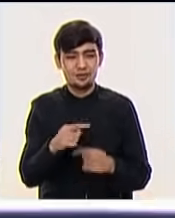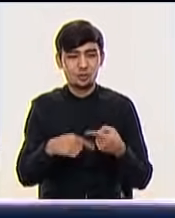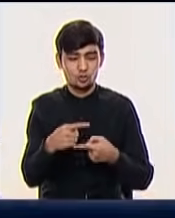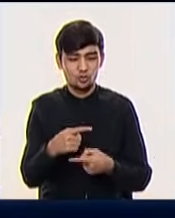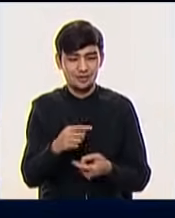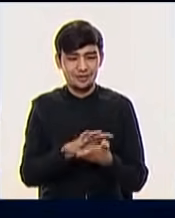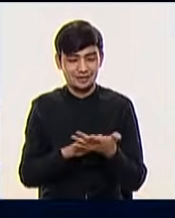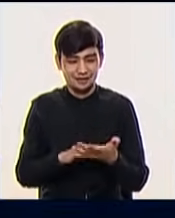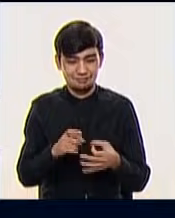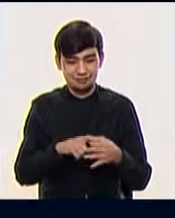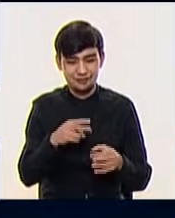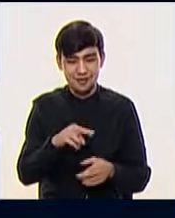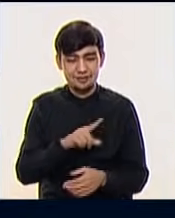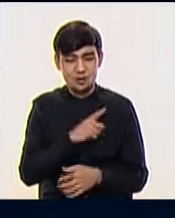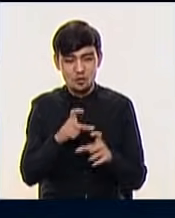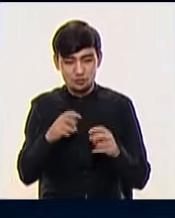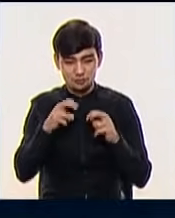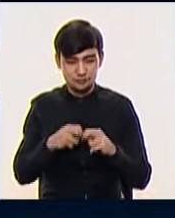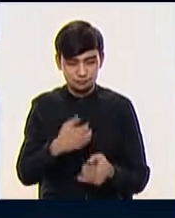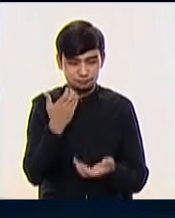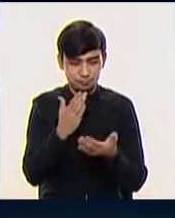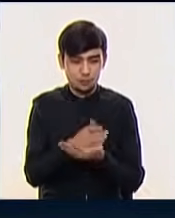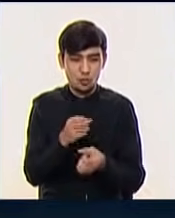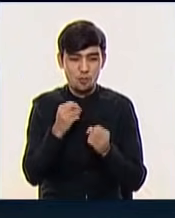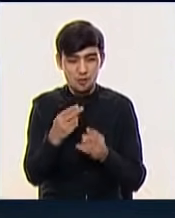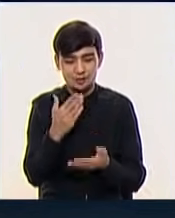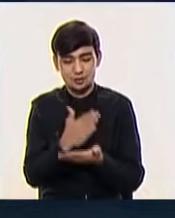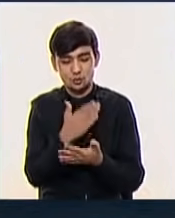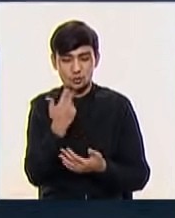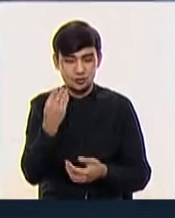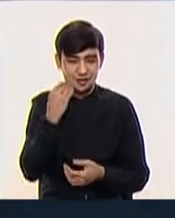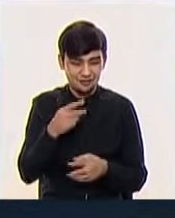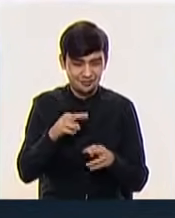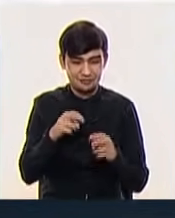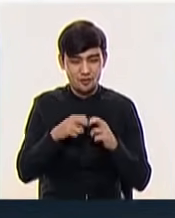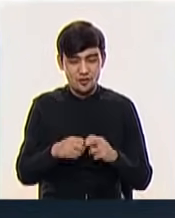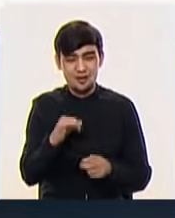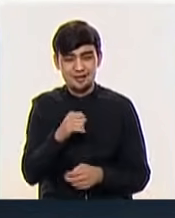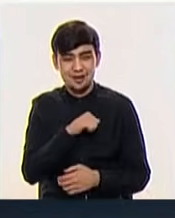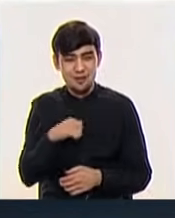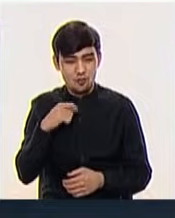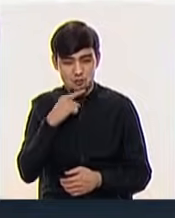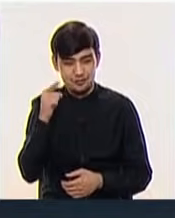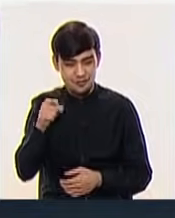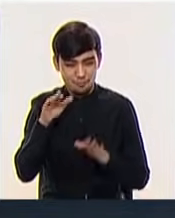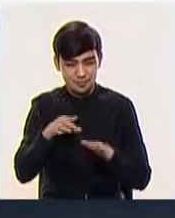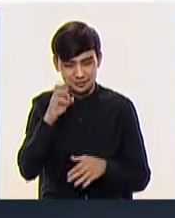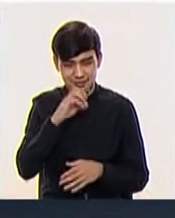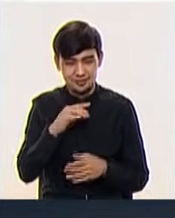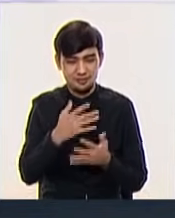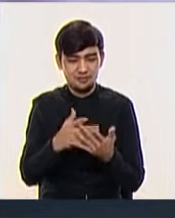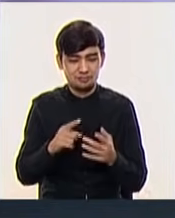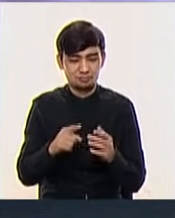регистрации. Специалисты проверят препарат на эффективность, безопасность и качество. А тем временем в самой России наблюдается странная